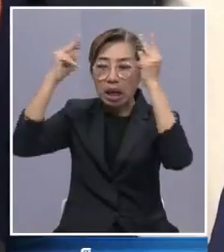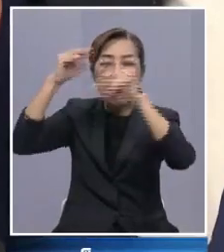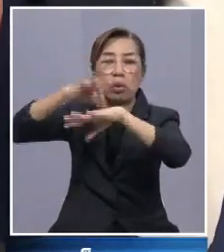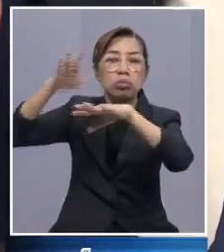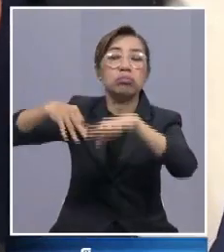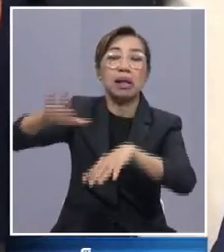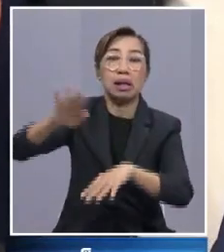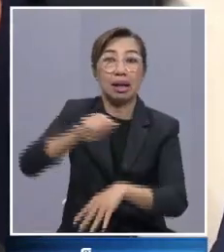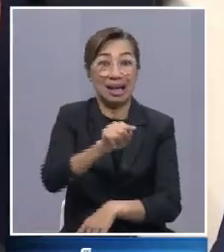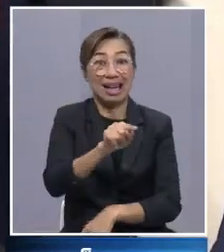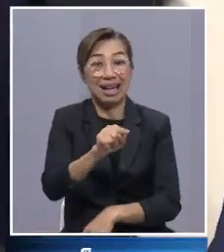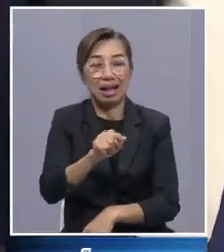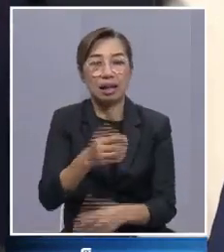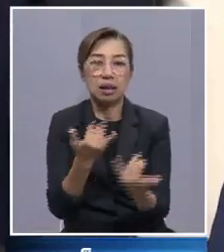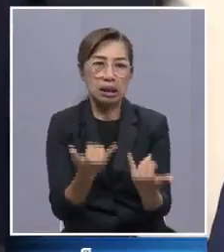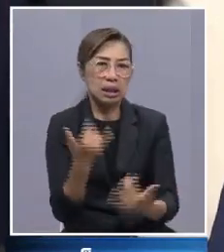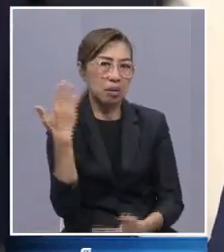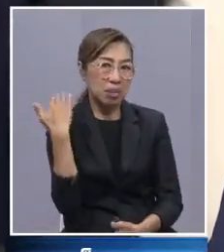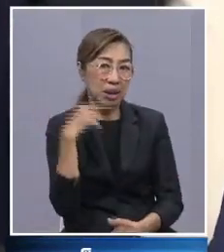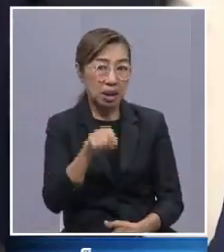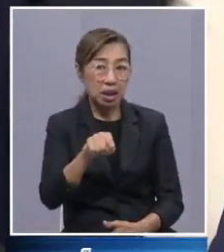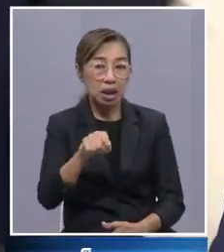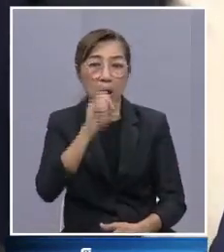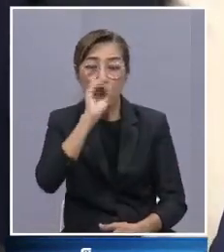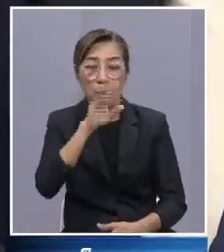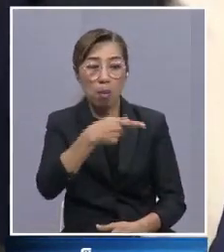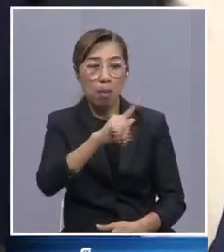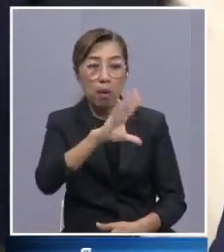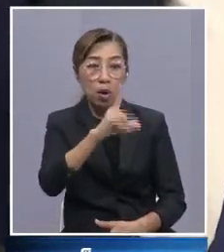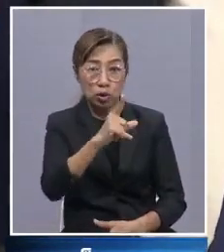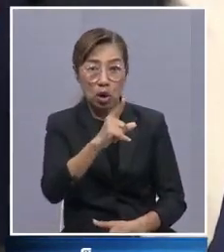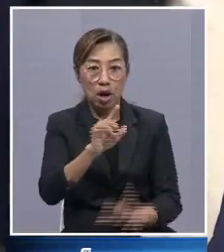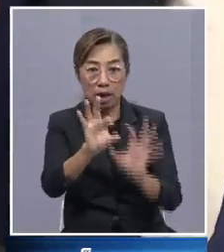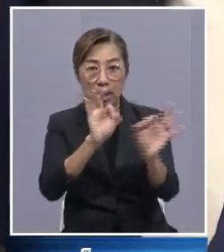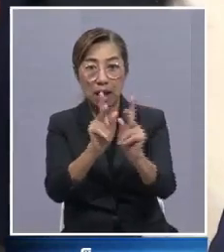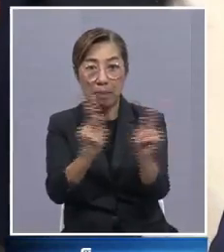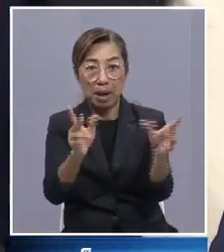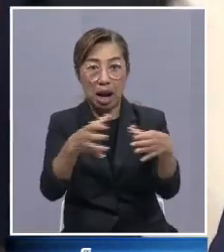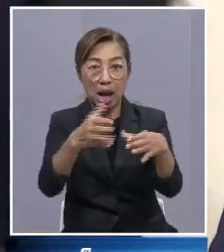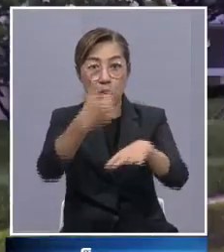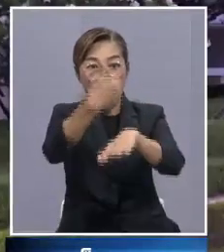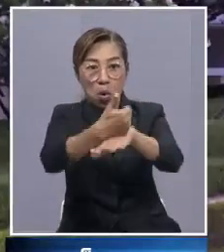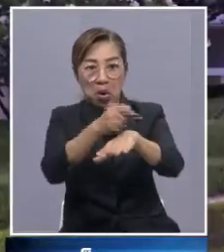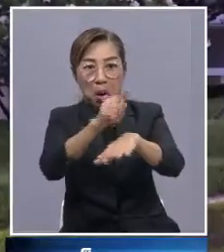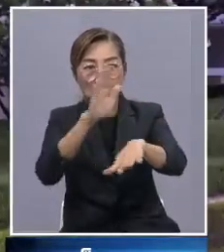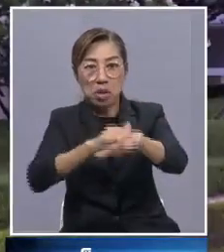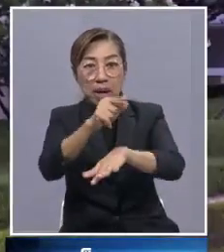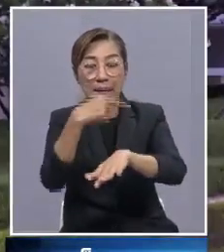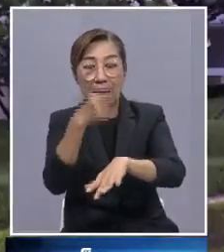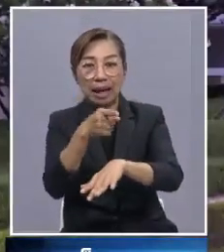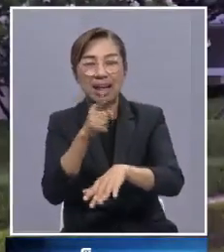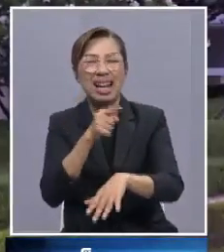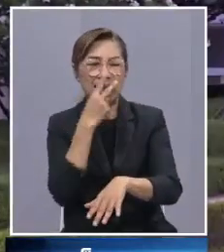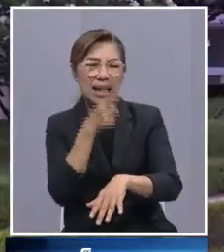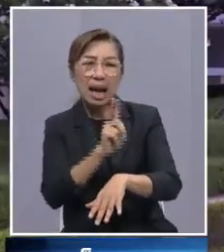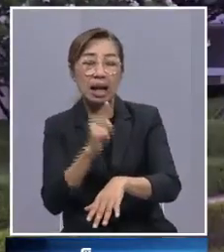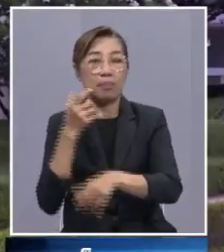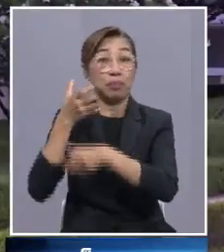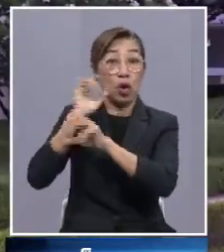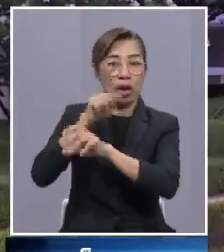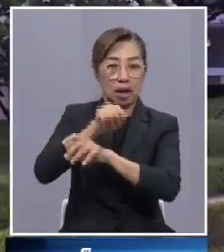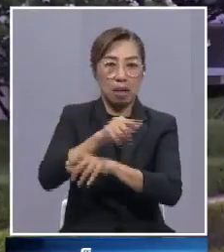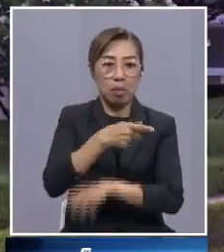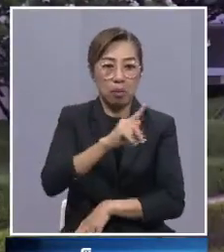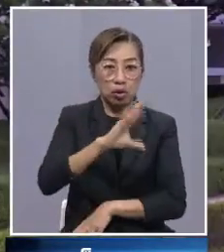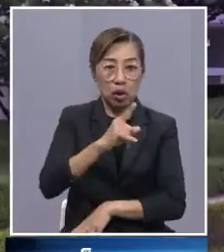พูดถึงมือปราบมือพระการที่ปปชตั้งขึ้นลองไปย้อนดูกันอีกทีคือปปชเคตั้ง 30ราย